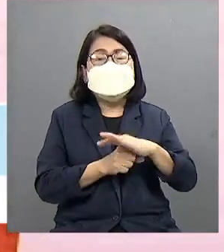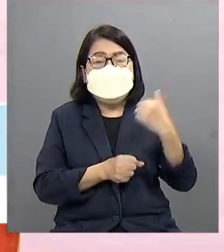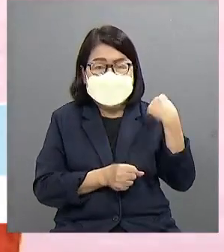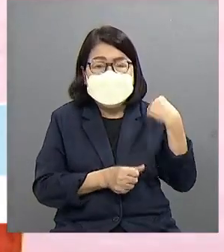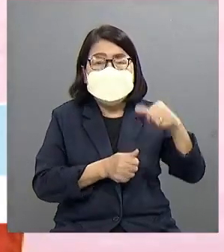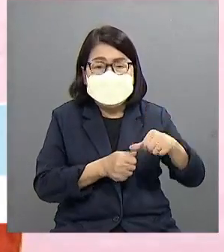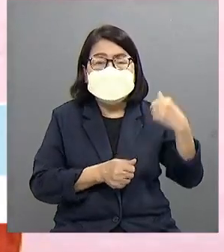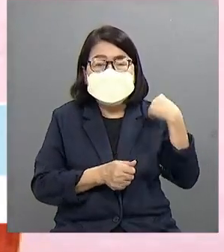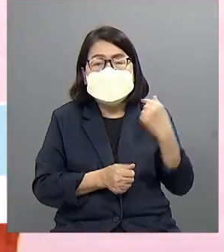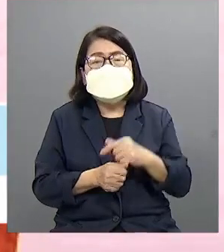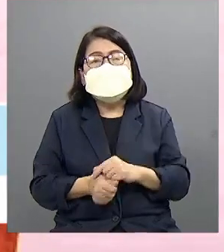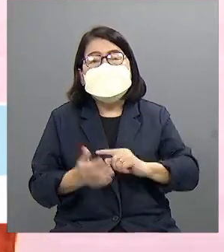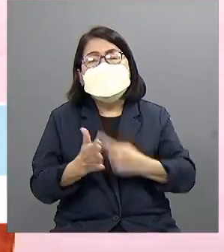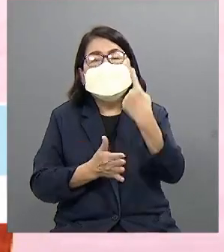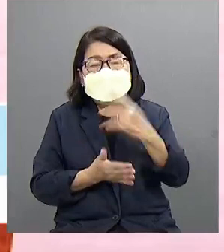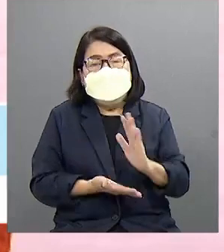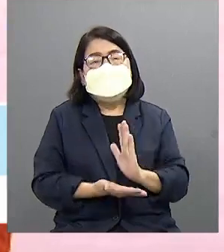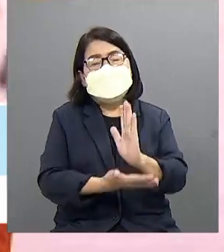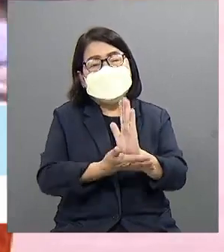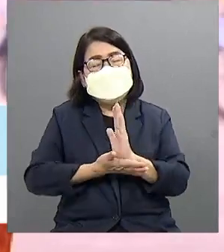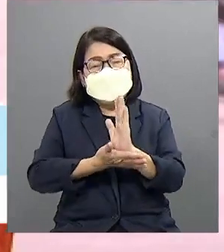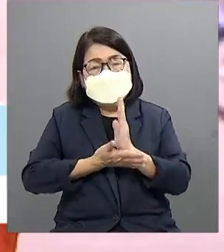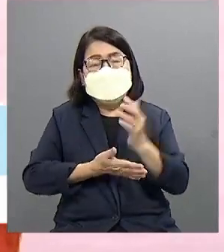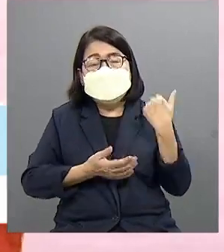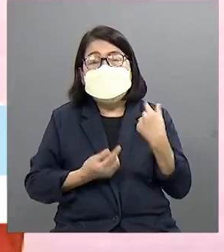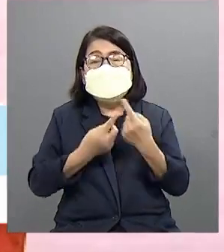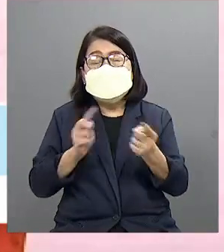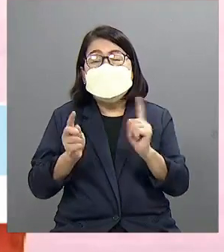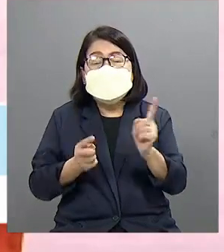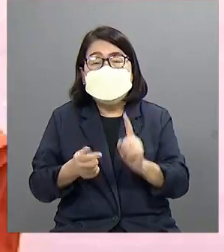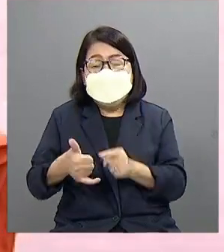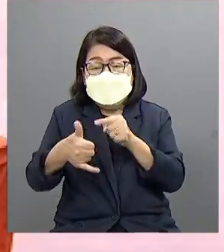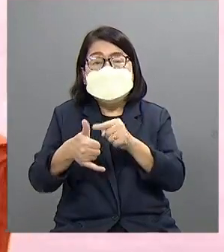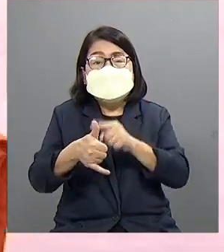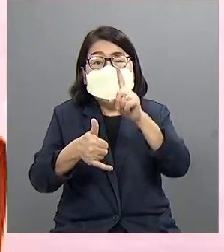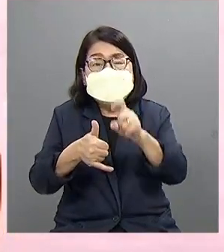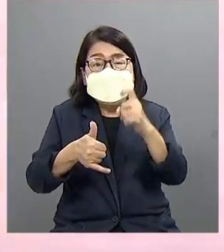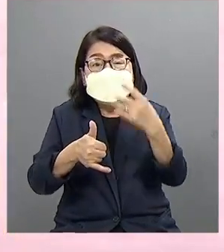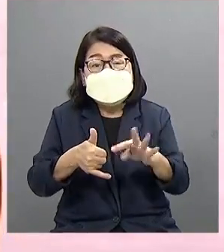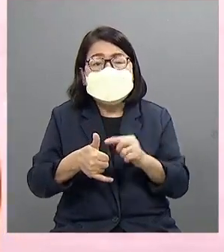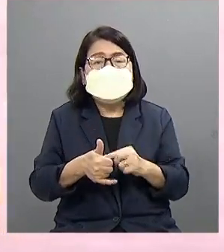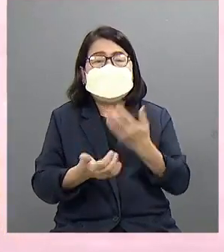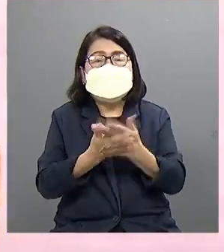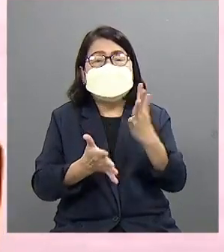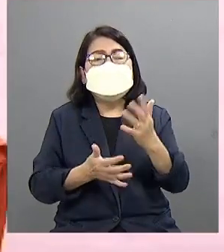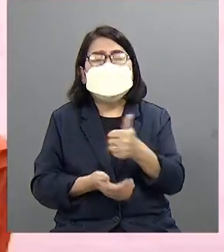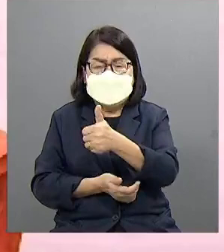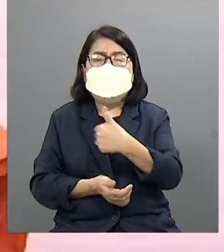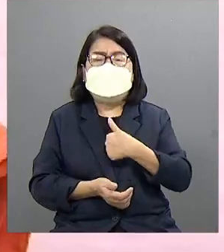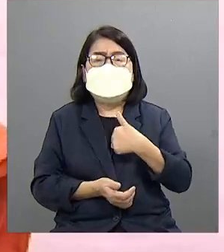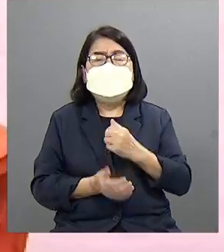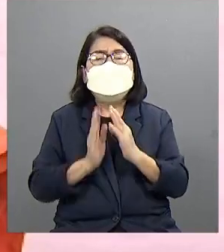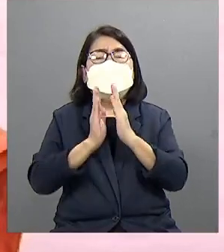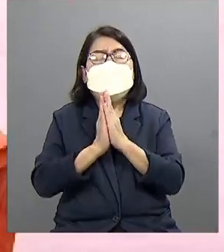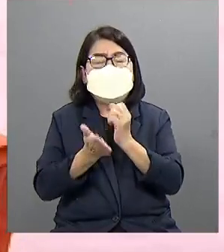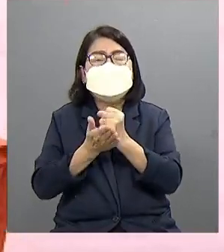ก็มีประเภทศพที่ไม่ค่อยมีปัจจัยหลวงพ่อก็ดูแลให้นะเพราะว่าเราตั้งใจจะทำโครงการ